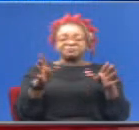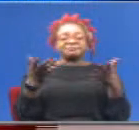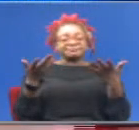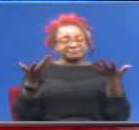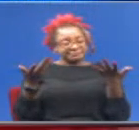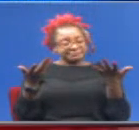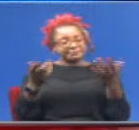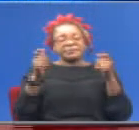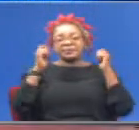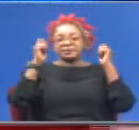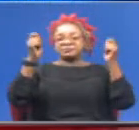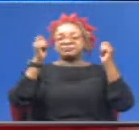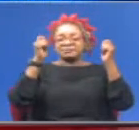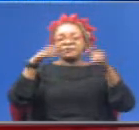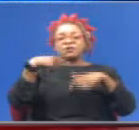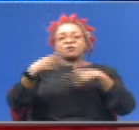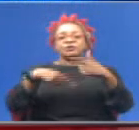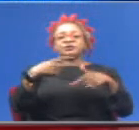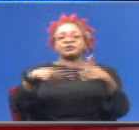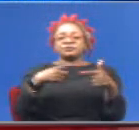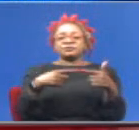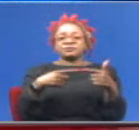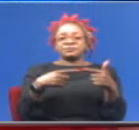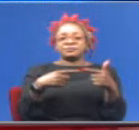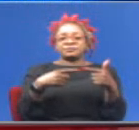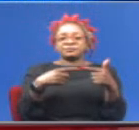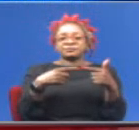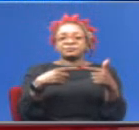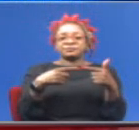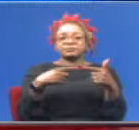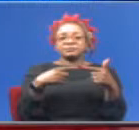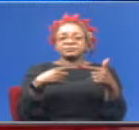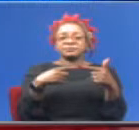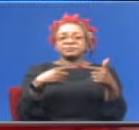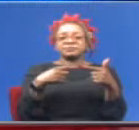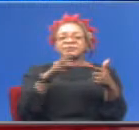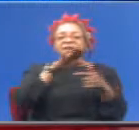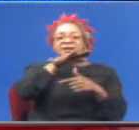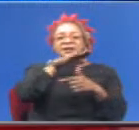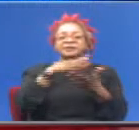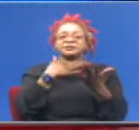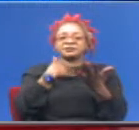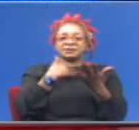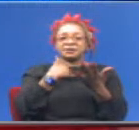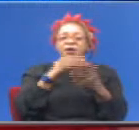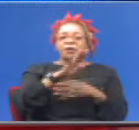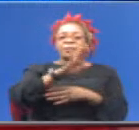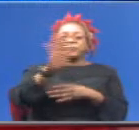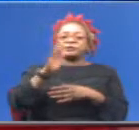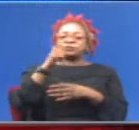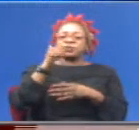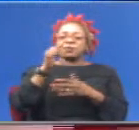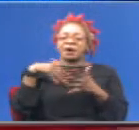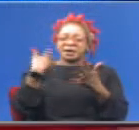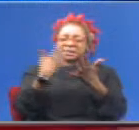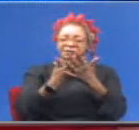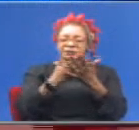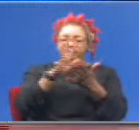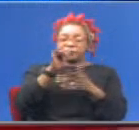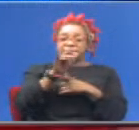tena kwa maandamano. Mtazamaji, vile vile Raila anataka kwamba wale wote ambao walikamatwa kutokana na